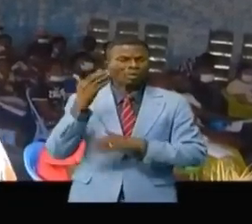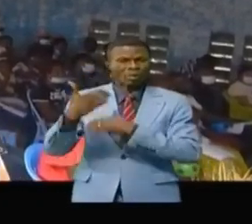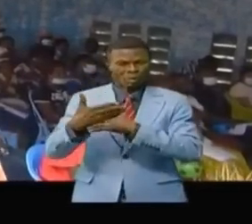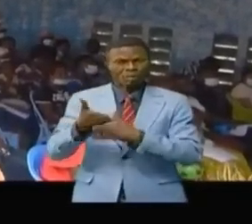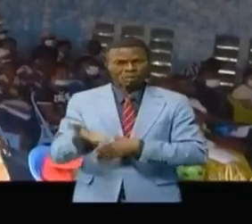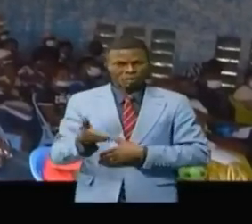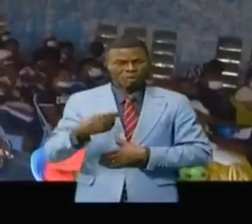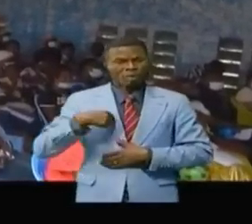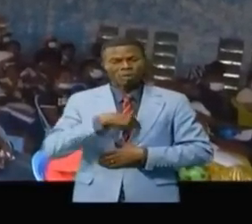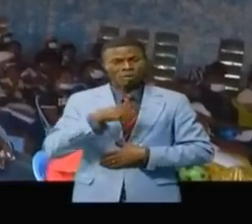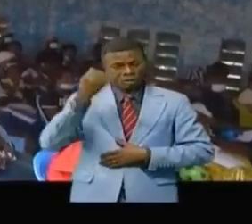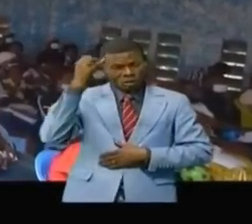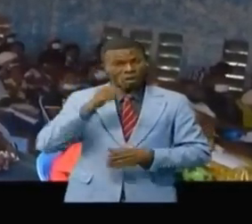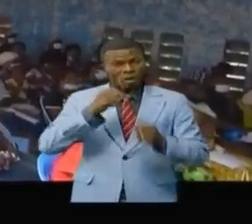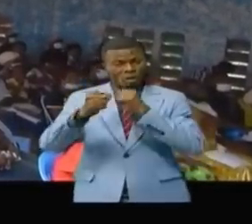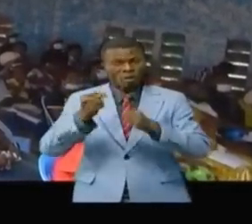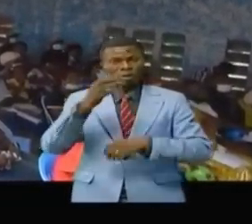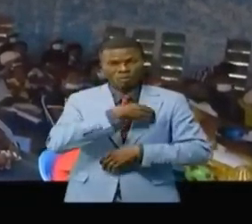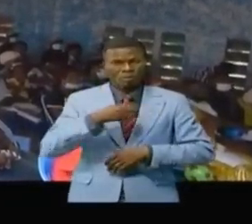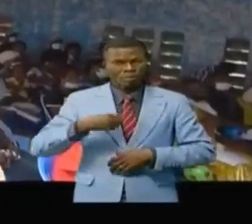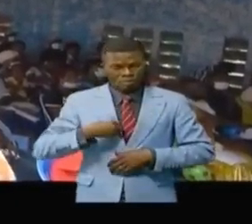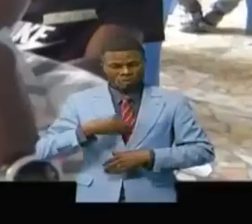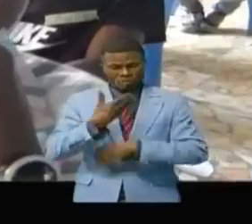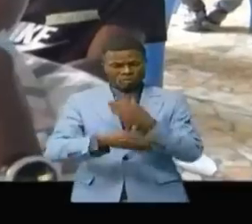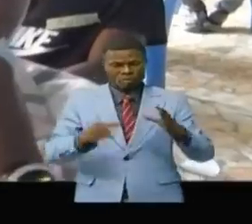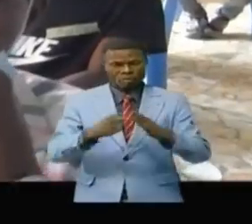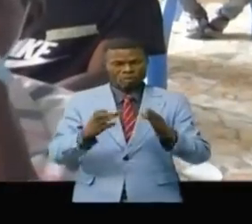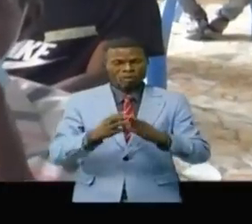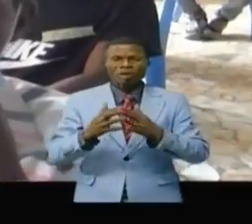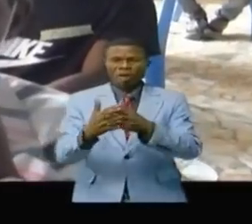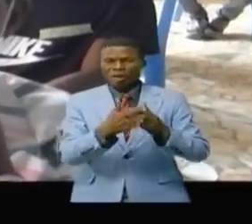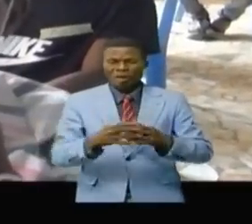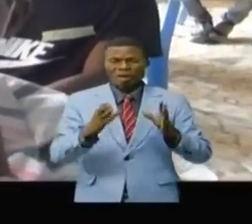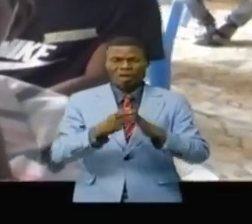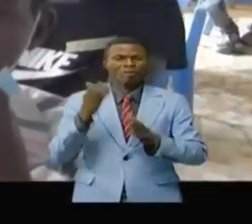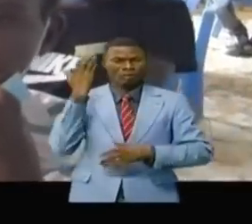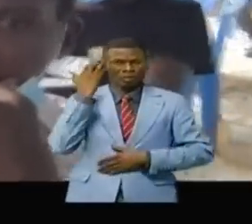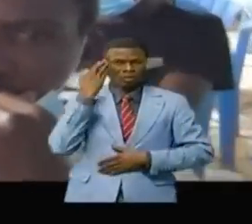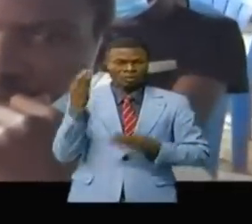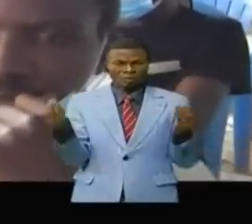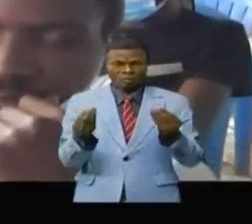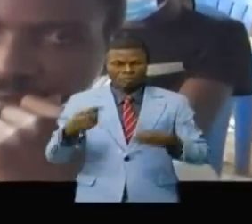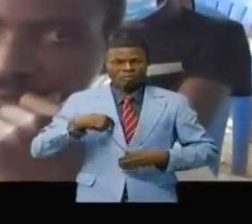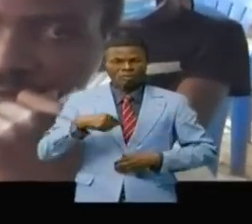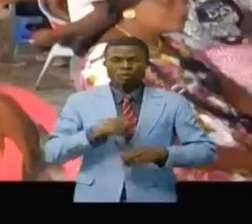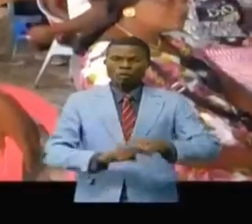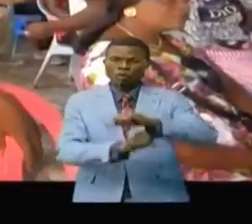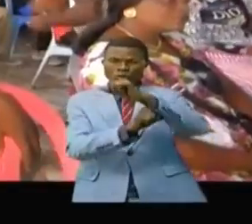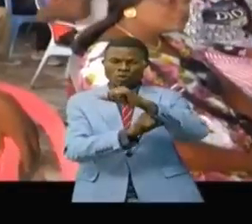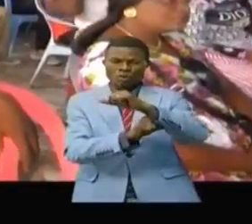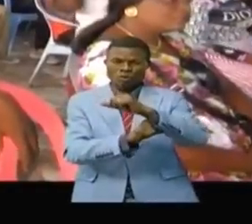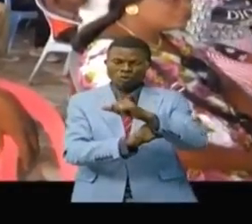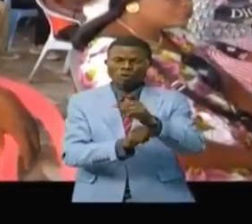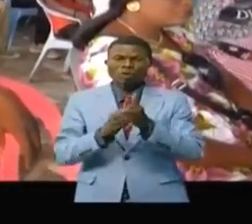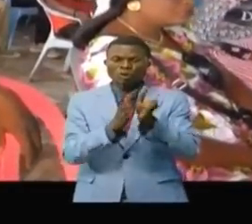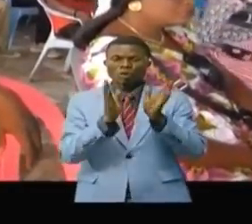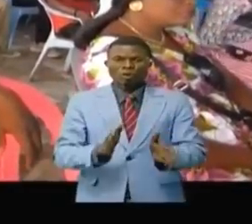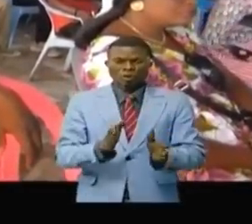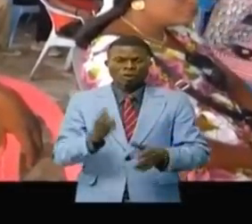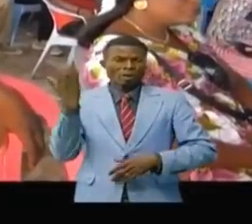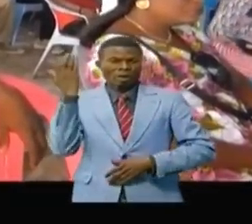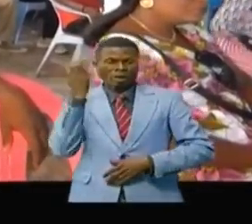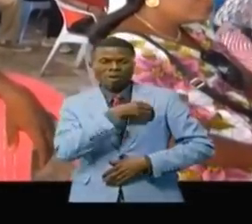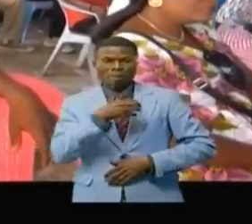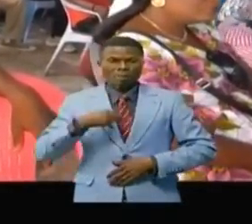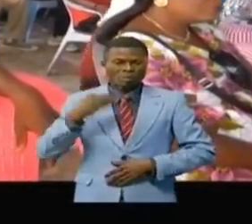que nous pensons que la lutte de la femme doit être menée en compagnie de l'homme. Et c'est pourquoi nous appuyons le HeForShe, la